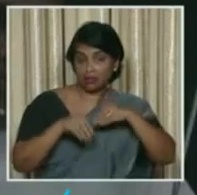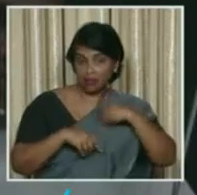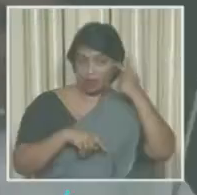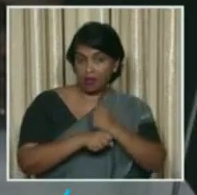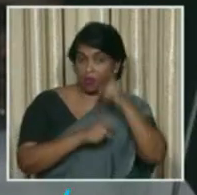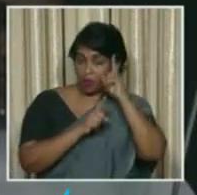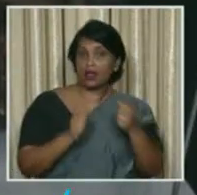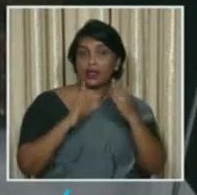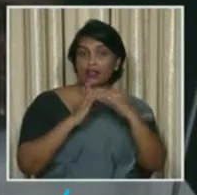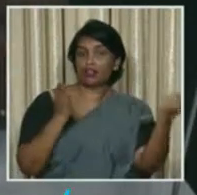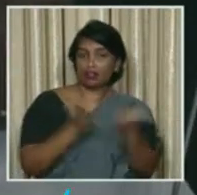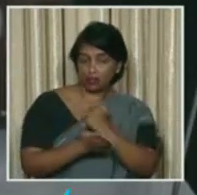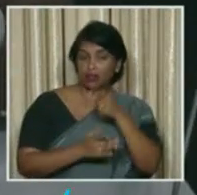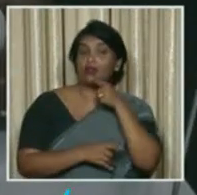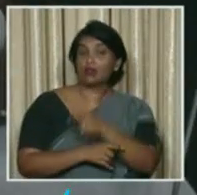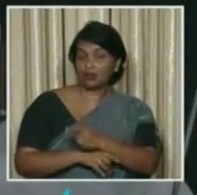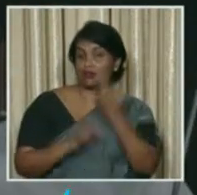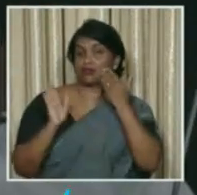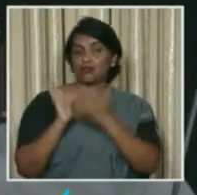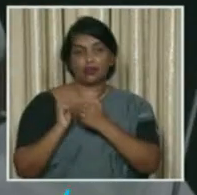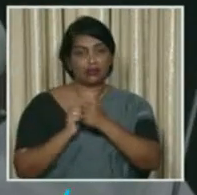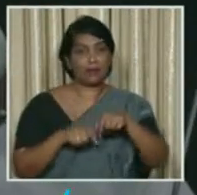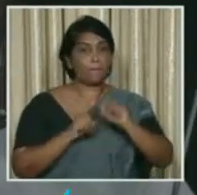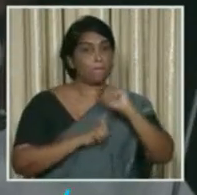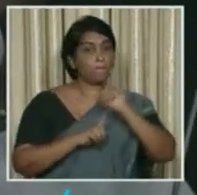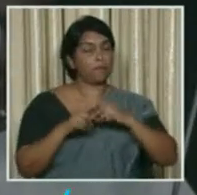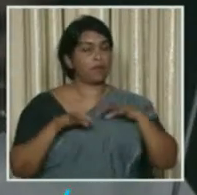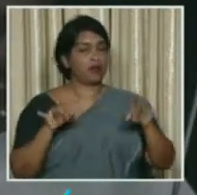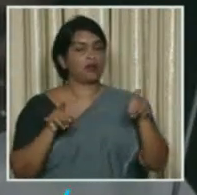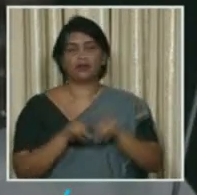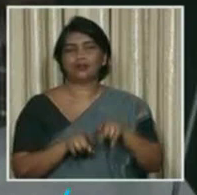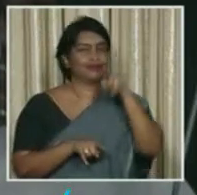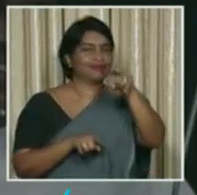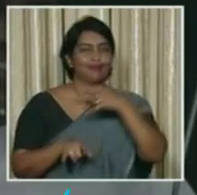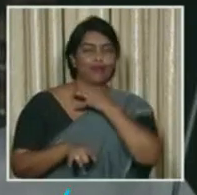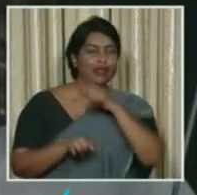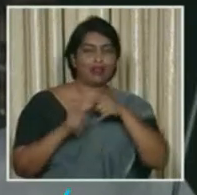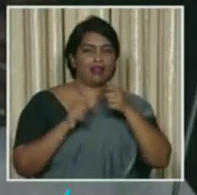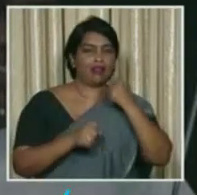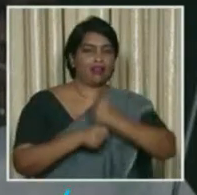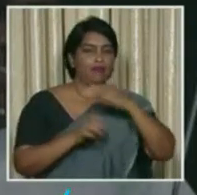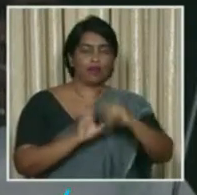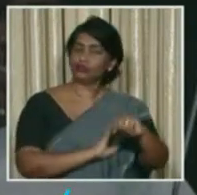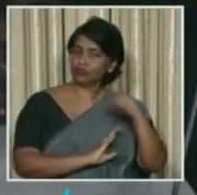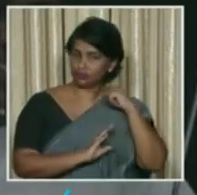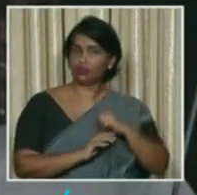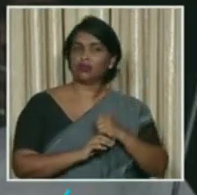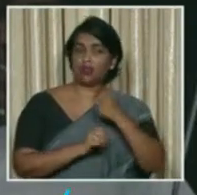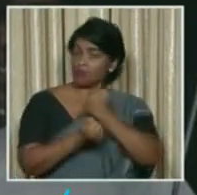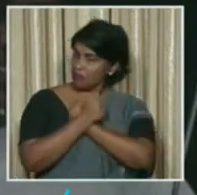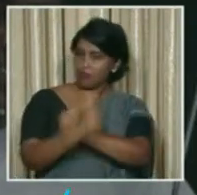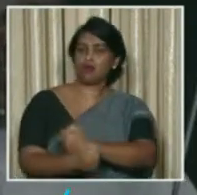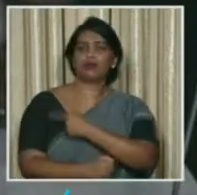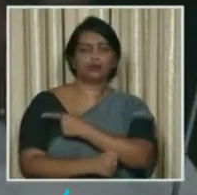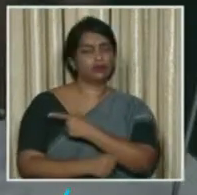ආණ්ඩුව ලව්වම මේ ගේ කඩලා ඒක වෙනුවෙන් පෙනී හිටලා දැන් ඇවිල්ලා පාර්ලිමේන්තුවේ රඟපානවා ඒව රඟපාන්න ඇමතිවරු මේ ආණ්ඩුවේ ඉන්න ඕනේ කොන්ද තියනවා නම් ගෑවා අත්තා